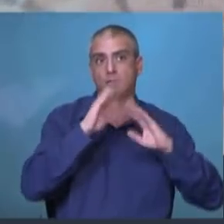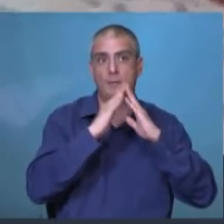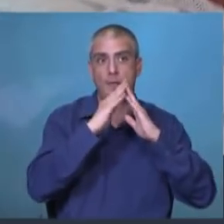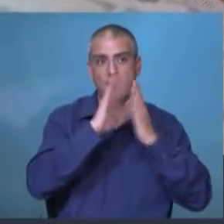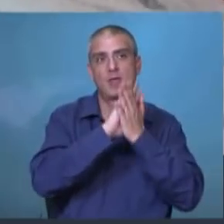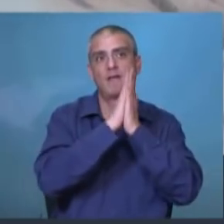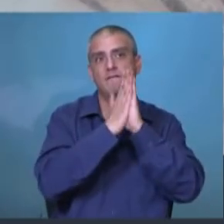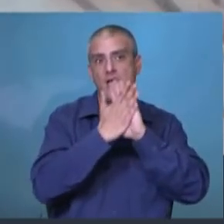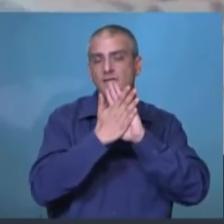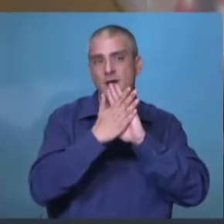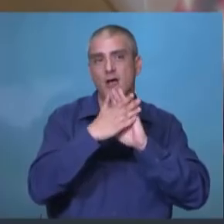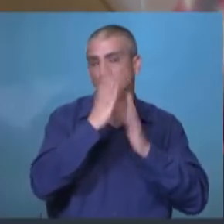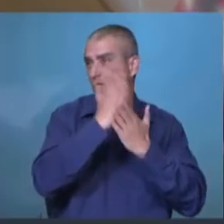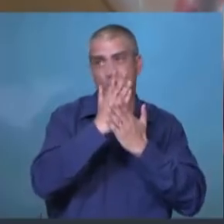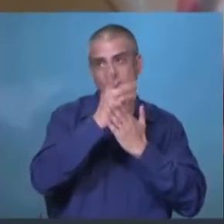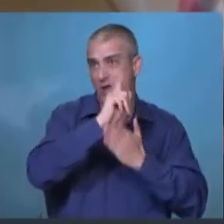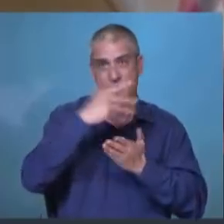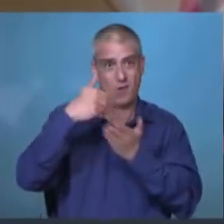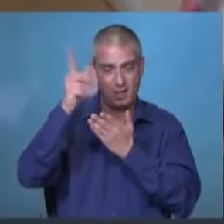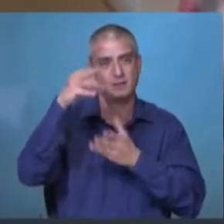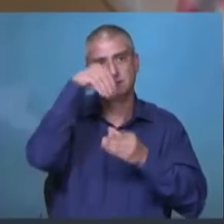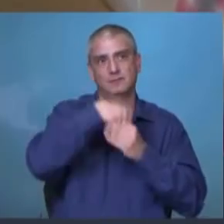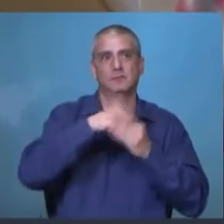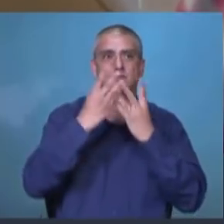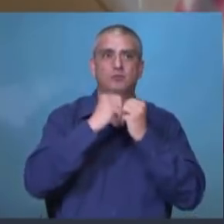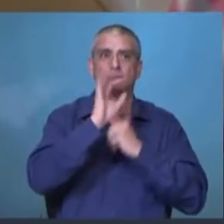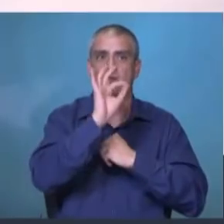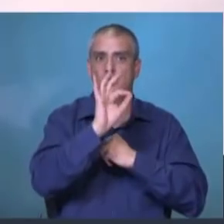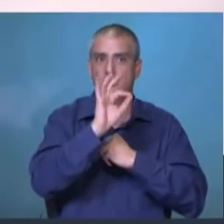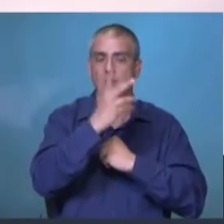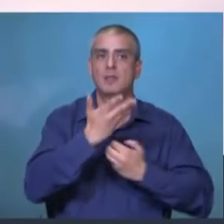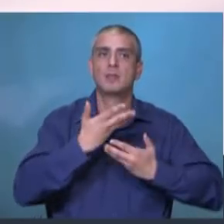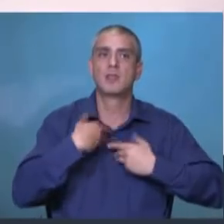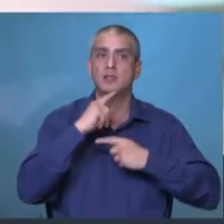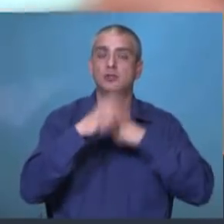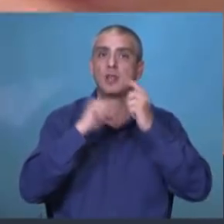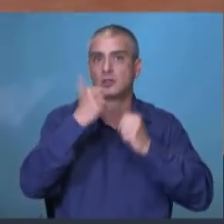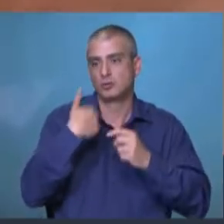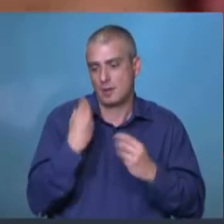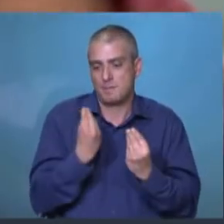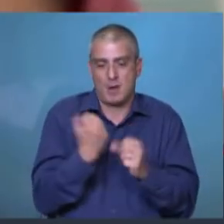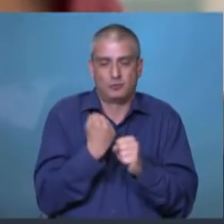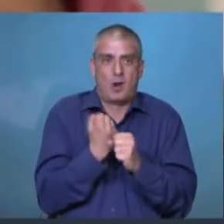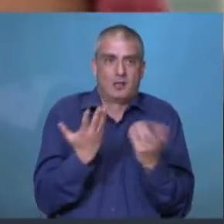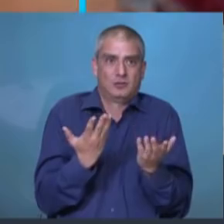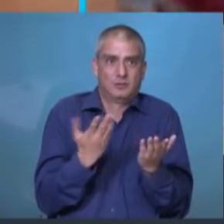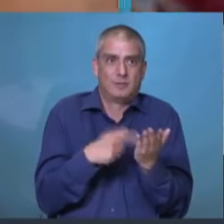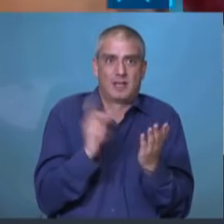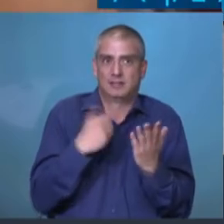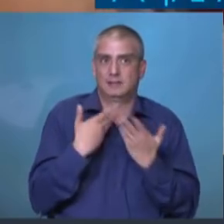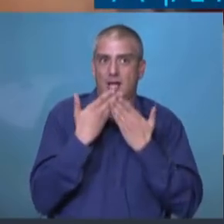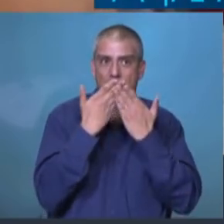והפכה כך, כשהוא כבר אינו, לחלק מהמשפחה. היא נתנה לי בשנה הראשונה תעסוקה, כי הייתי צריכה לעזור